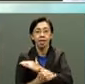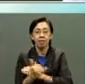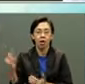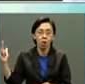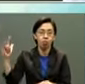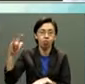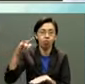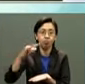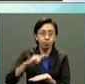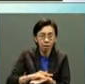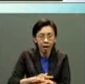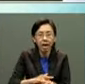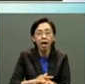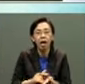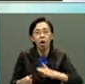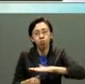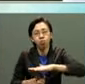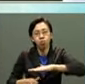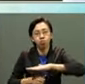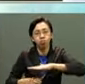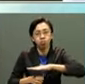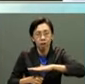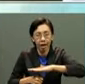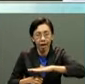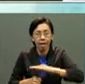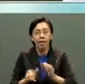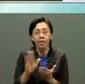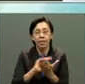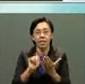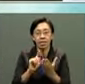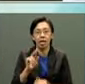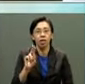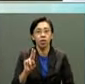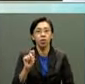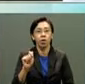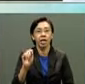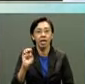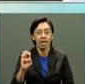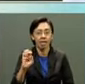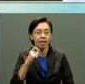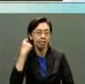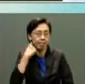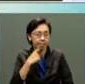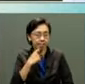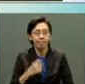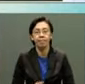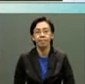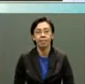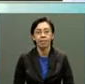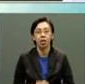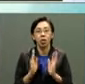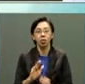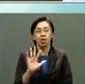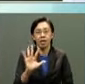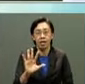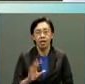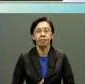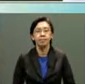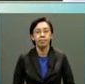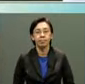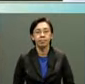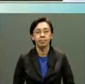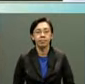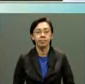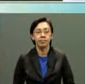ทศและเข้าสเตทควอรันทีนซึ่งมาจากประเทศ UAE นะครับอันนี้5รายนะครับ